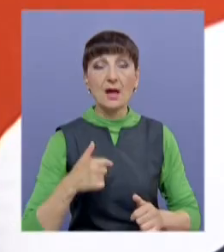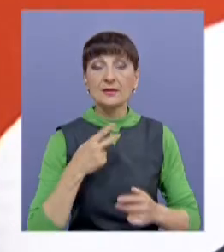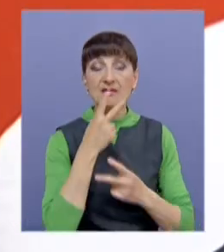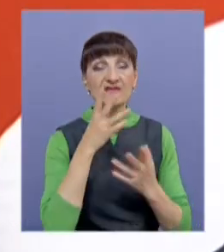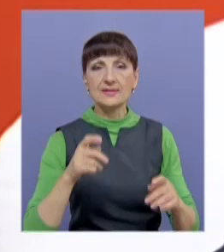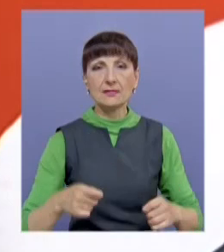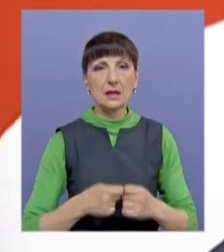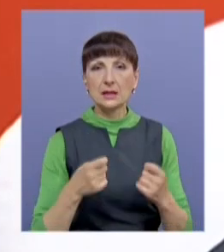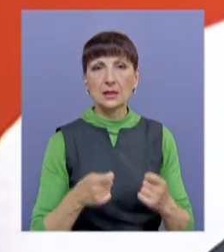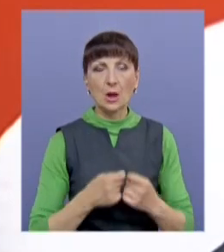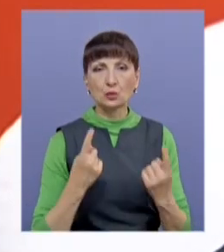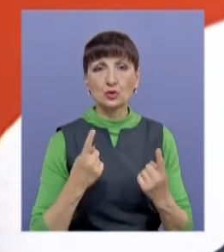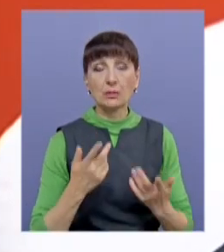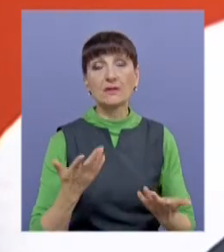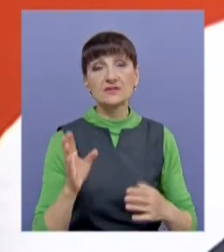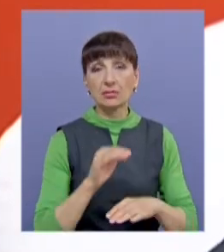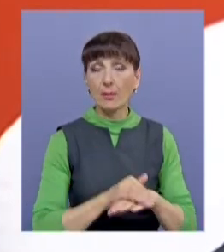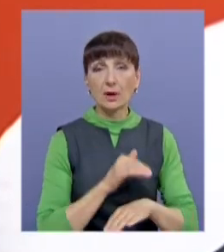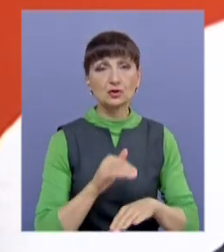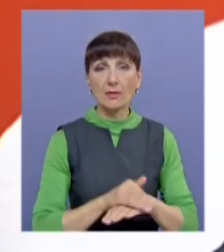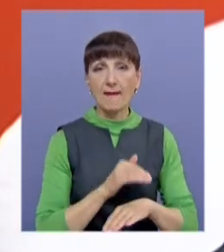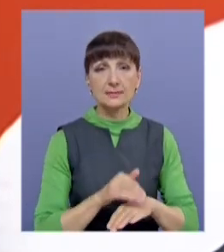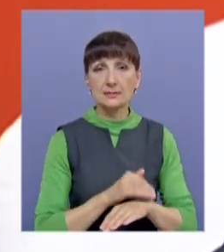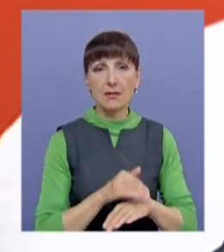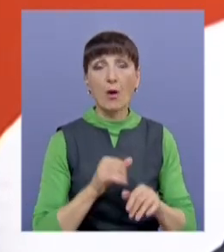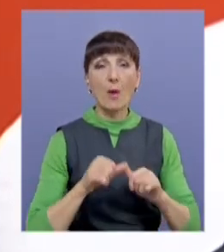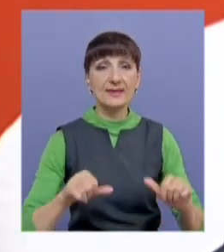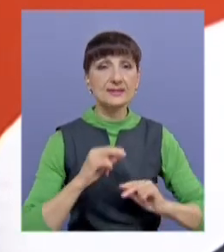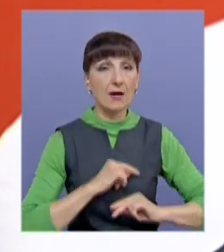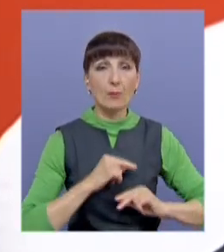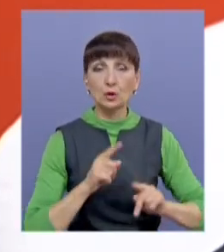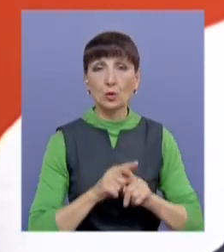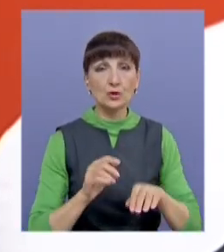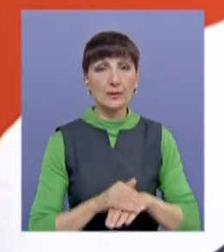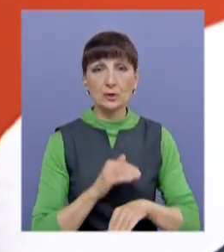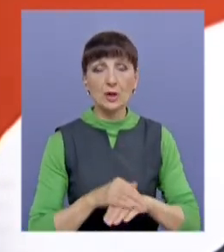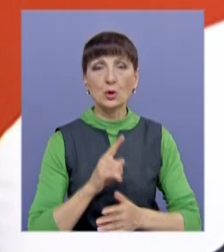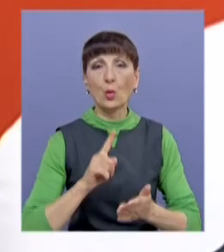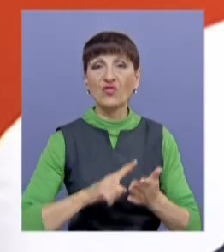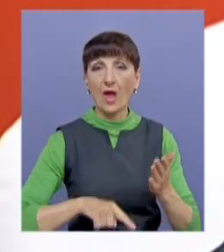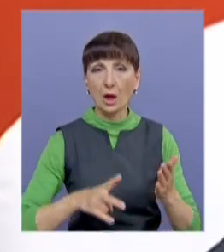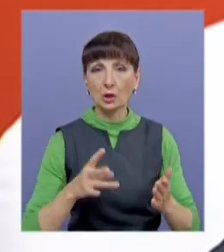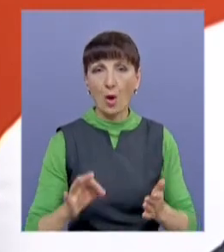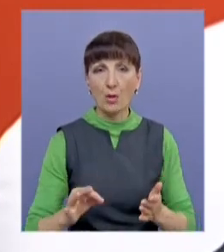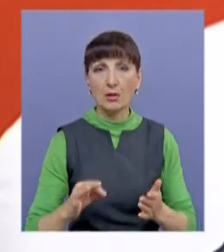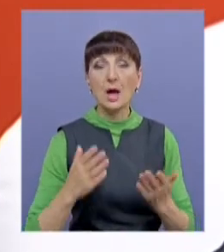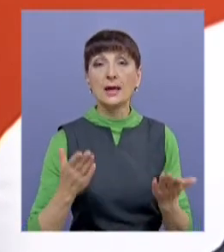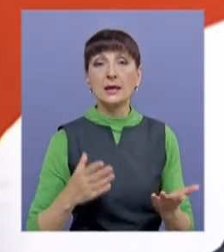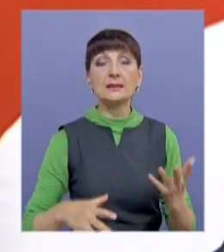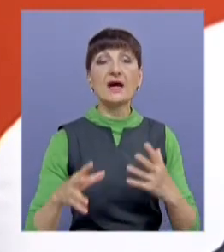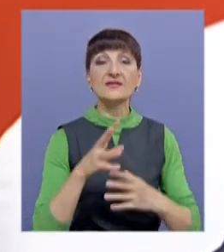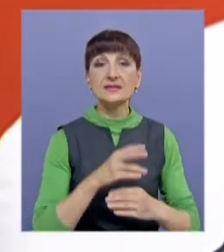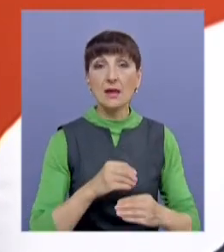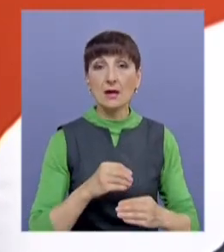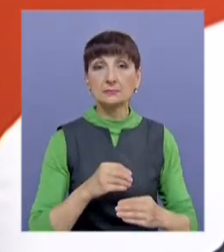нарушений. Доброжелательно. Комиссии работают доброжелательно и уверенно. Ну и на все